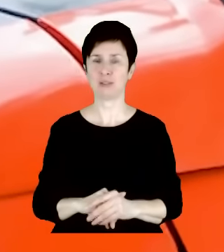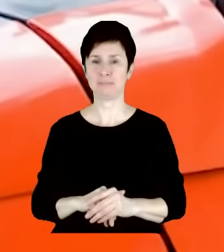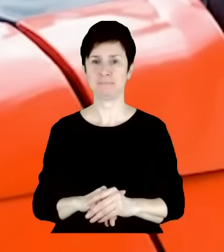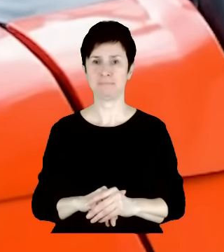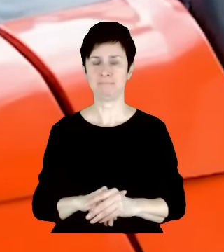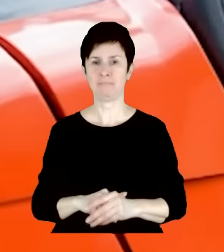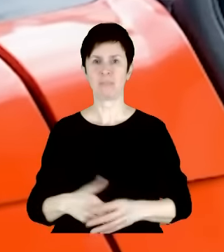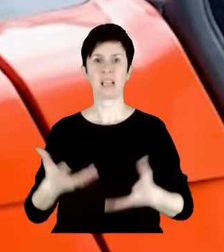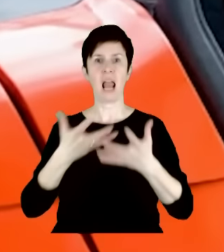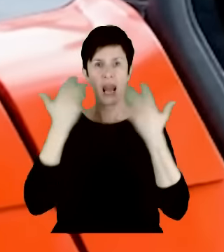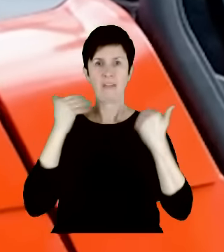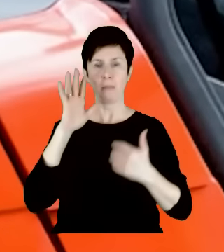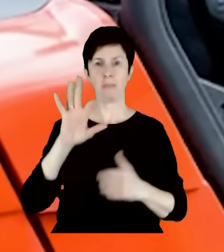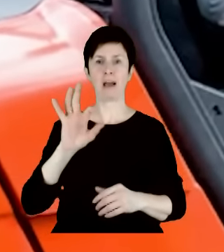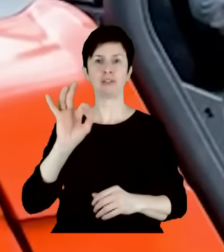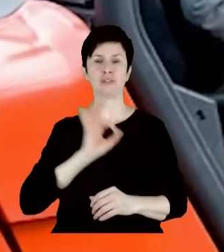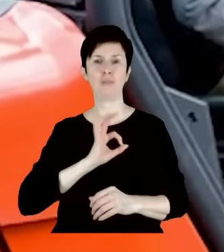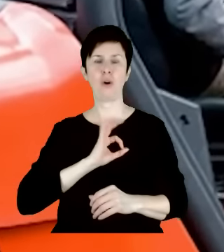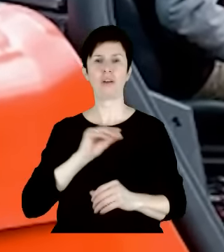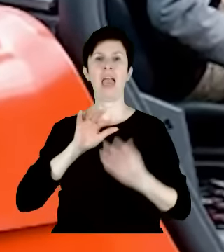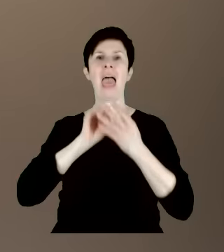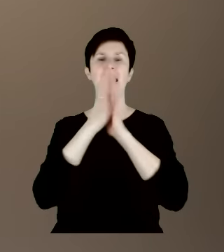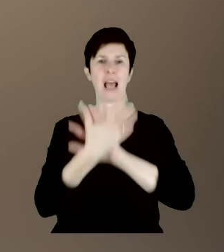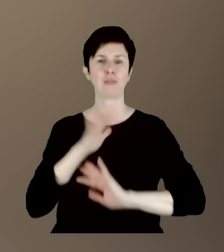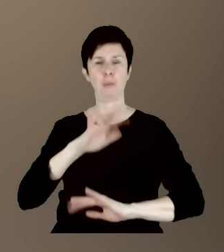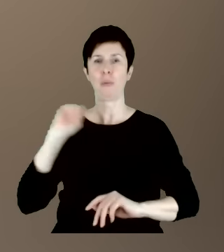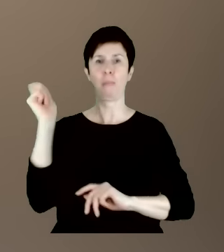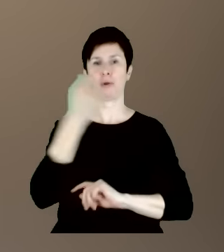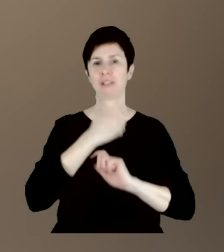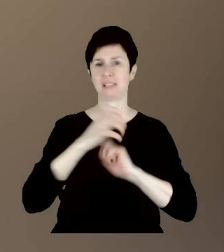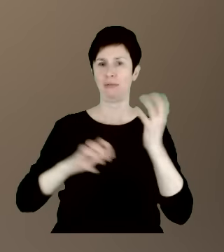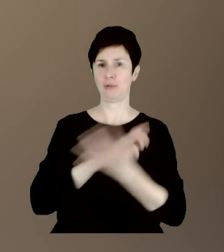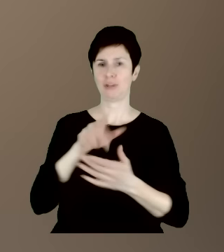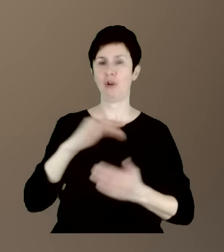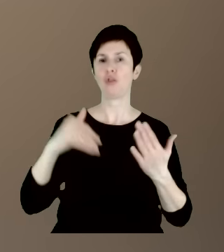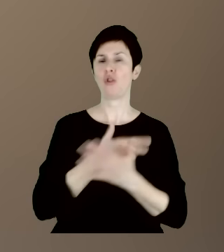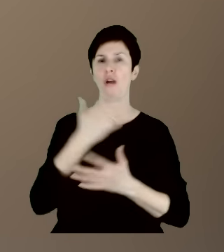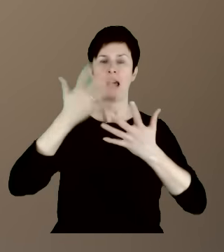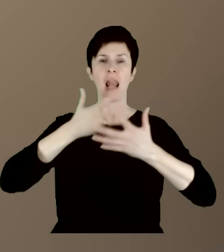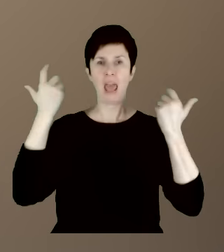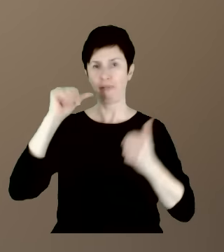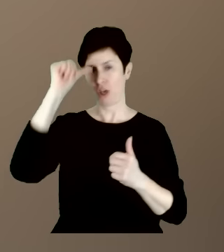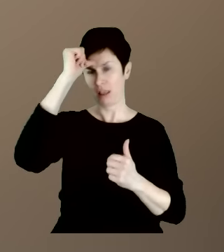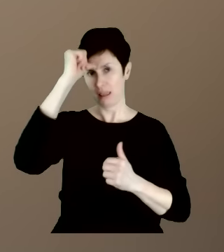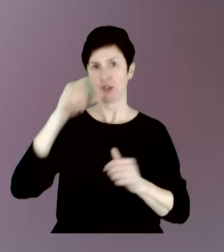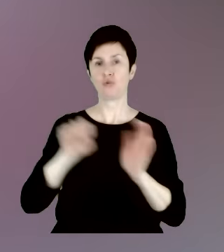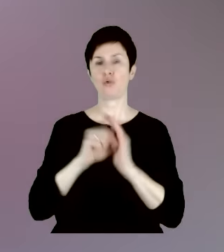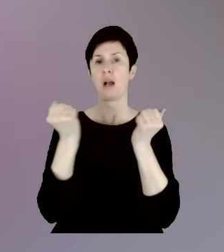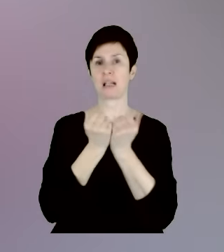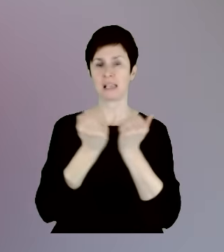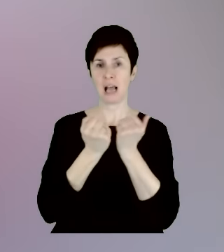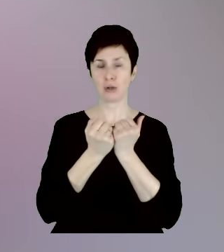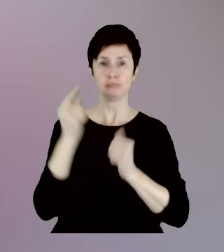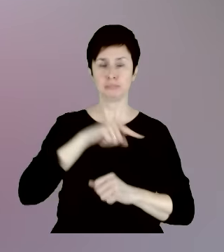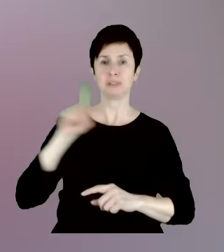Lwy również mają swojego zwierzęcego Erasmusa i mogą podróżować po świecie. To Jaro, nowy lew indyjski w krakowskim zoo, który przyjechał tam z czeskiej Ostrawy. Na